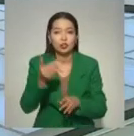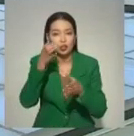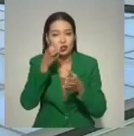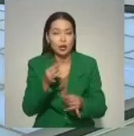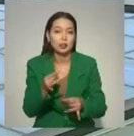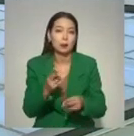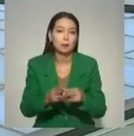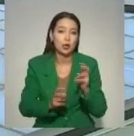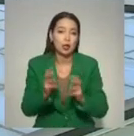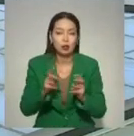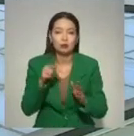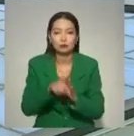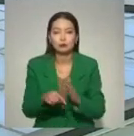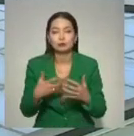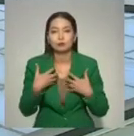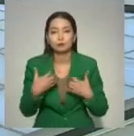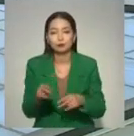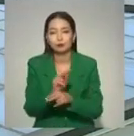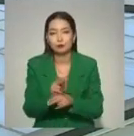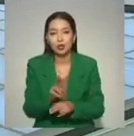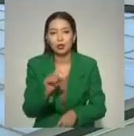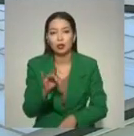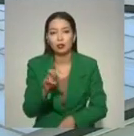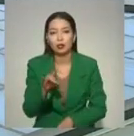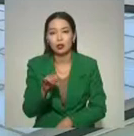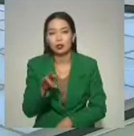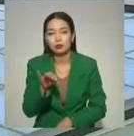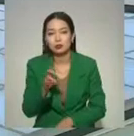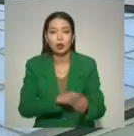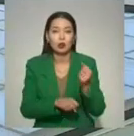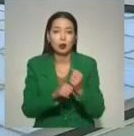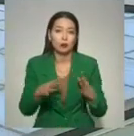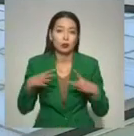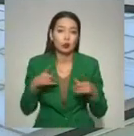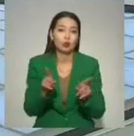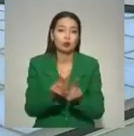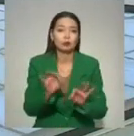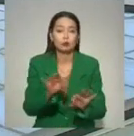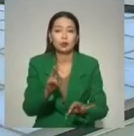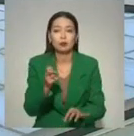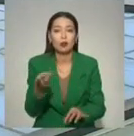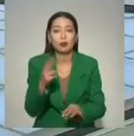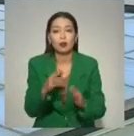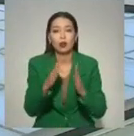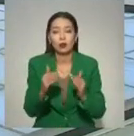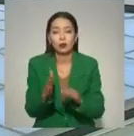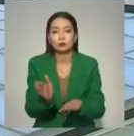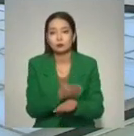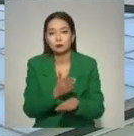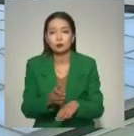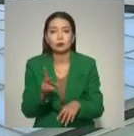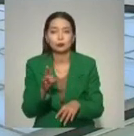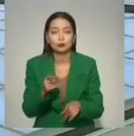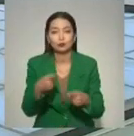шахтеры-металлурги поправляют здоровье в Каркаралинске. Работники санаториев тоже поделились на два лагеря. Многие перешли к другому